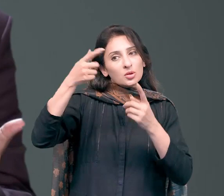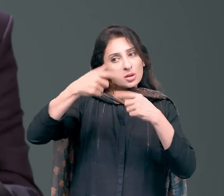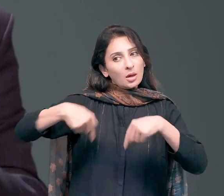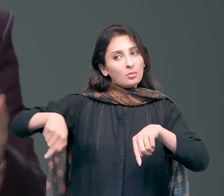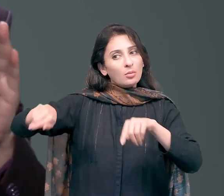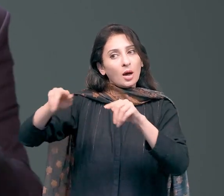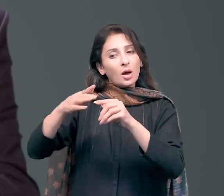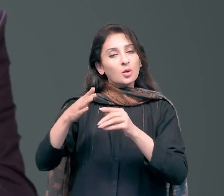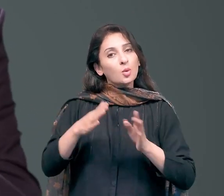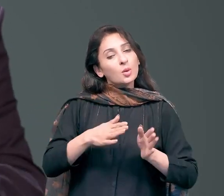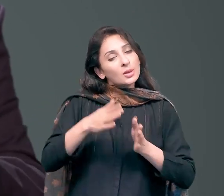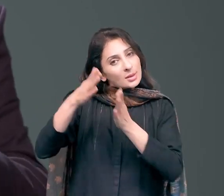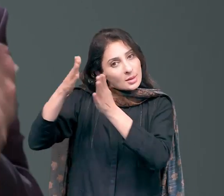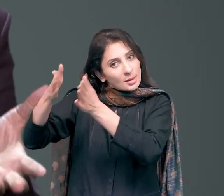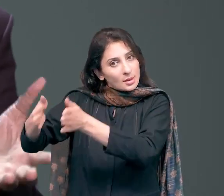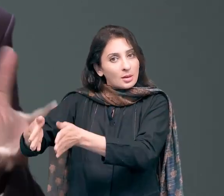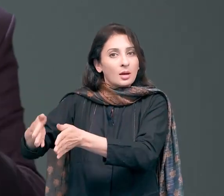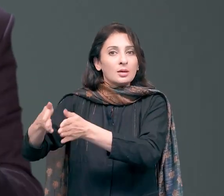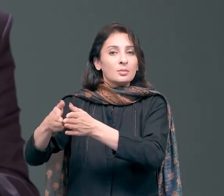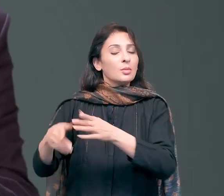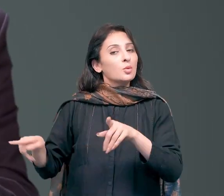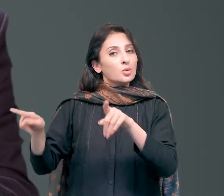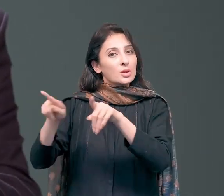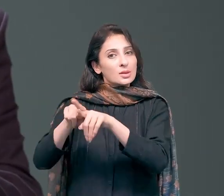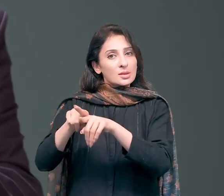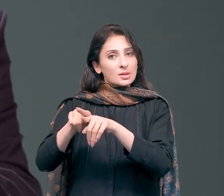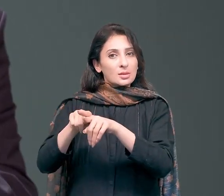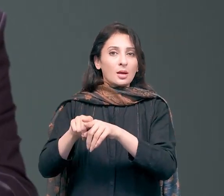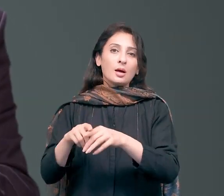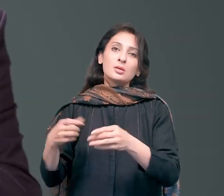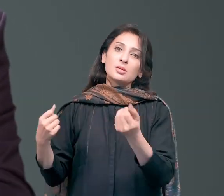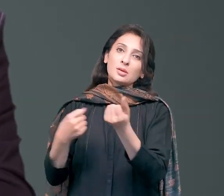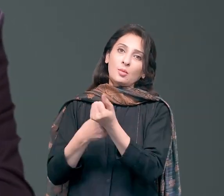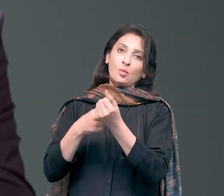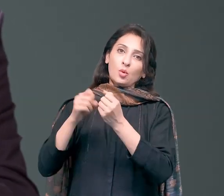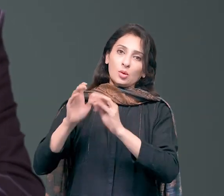بھی تھی کہ فوج میں تقریباً 50%